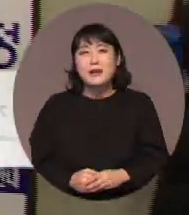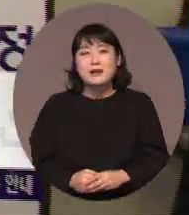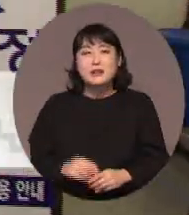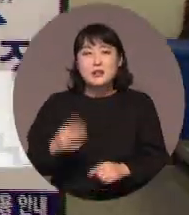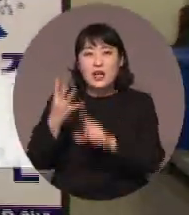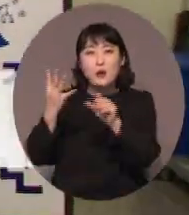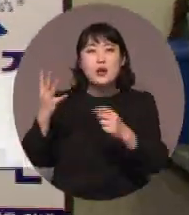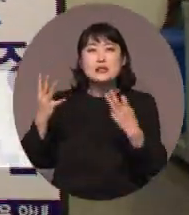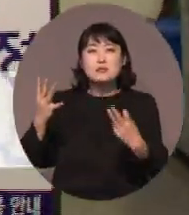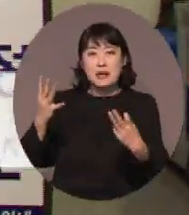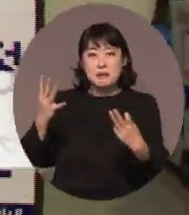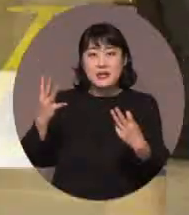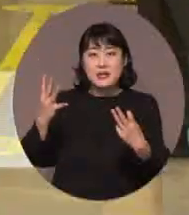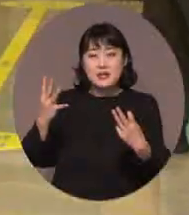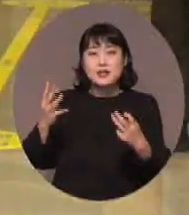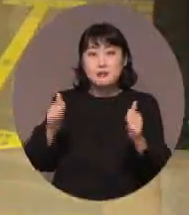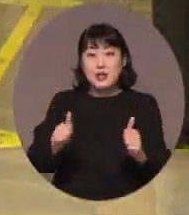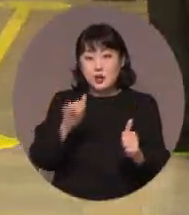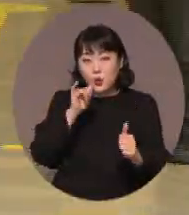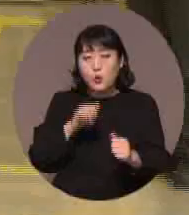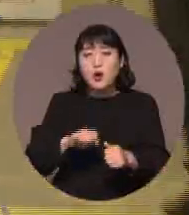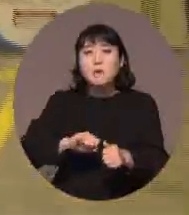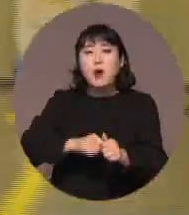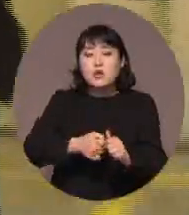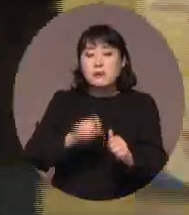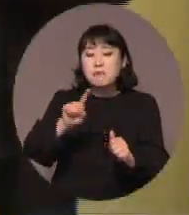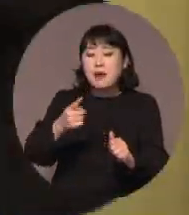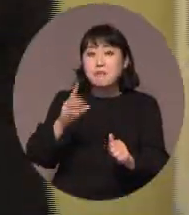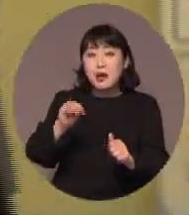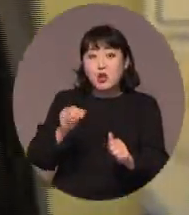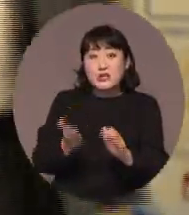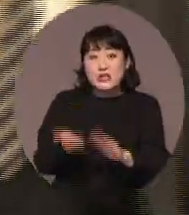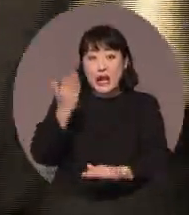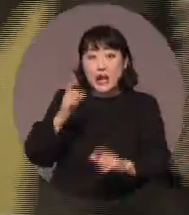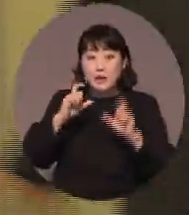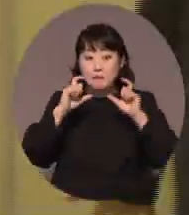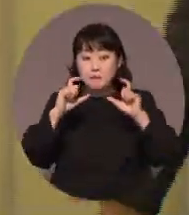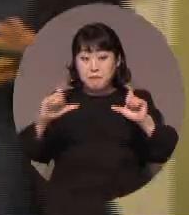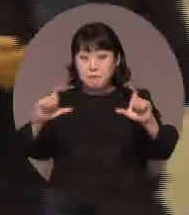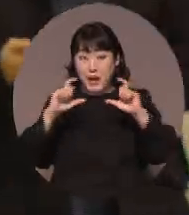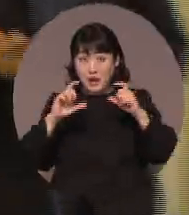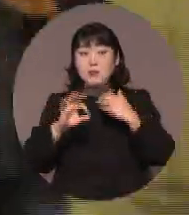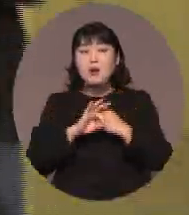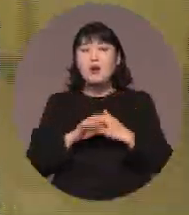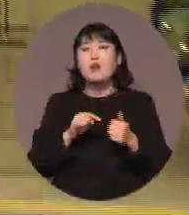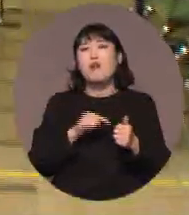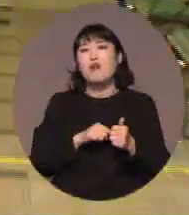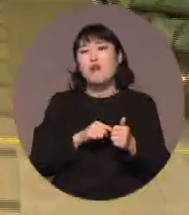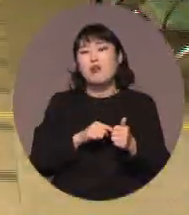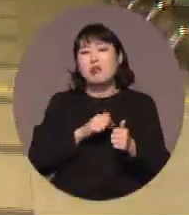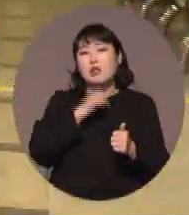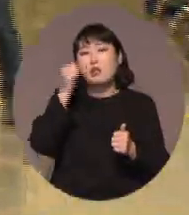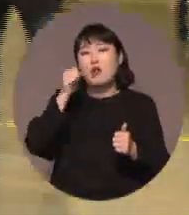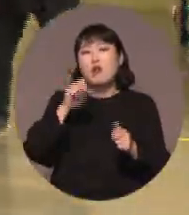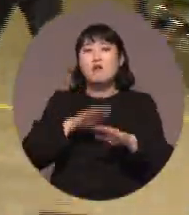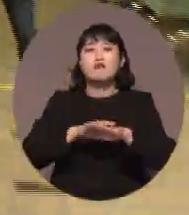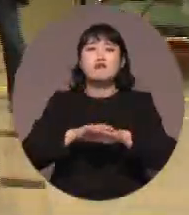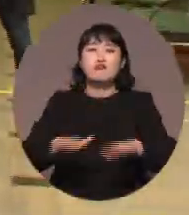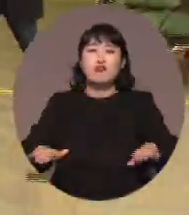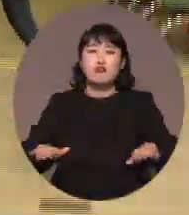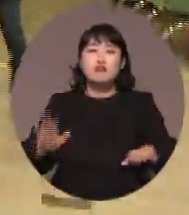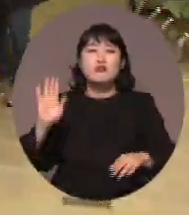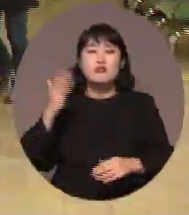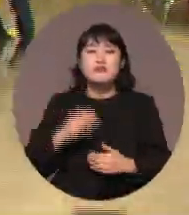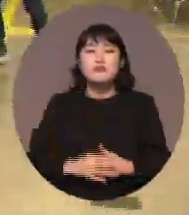공판은 다음달 13일에 열리며 벌금 100만원 이상의 형이 확정되면 김 구청장의 당선은 무효가